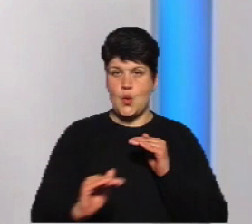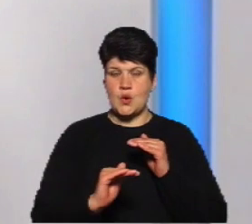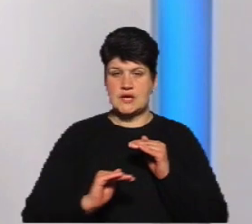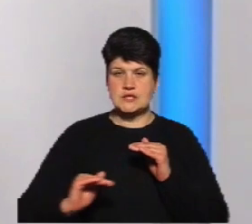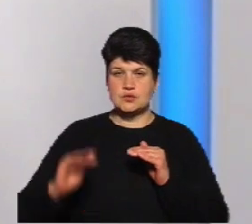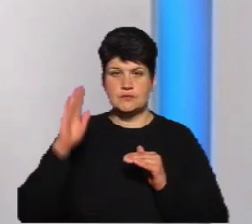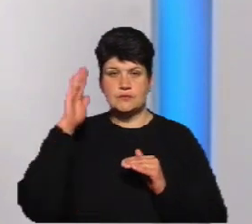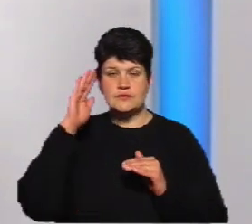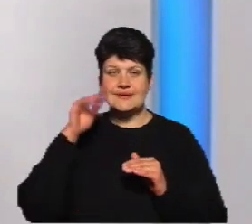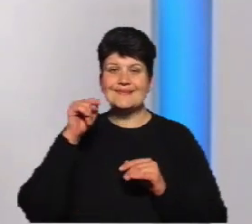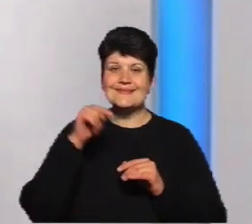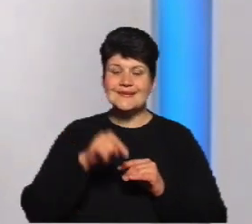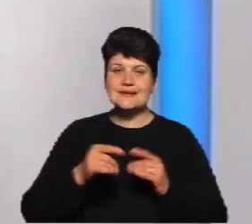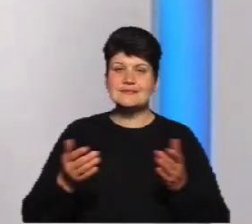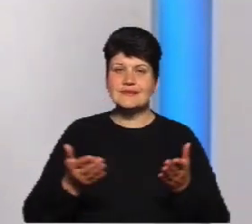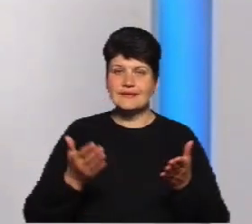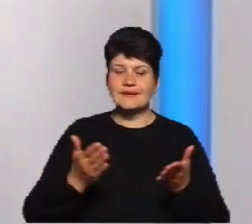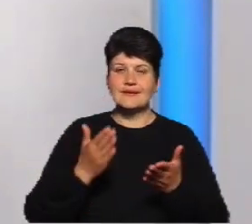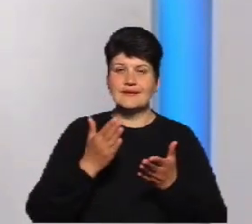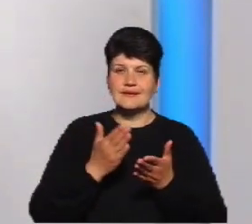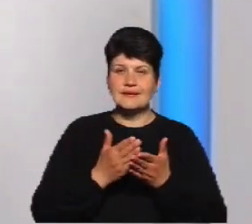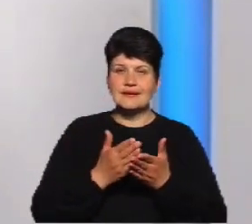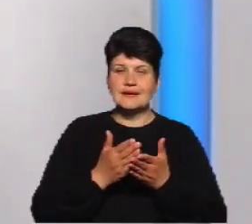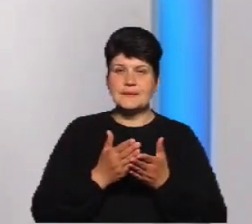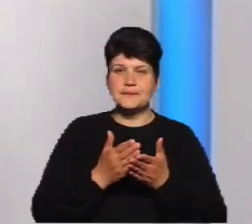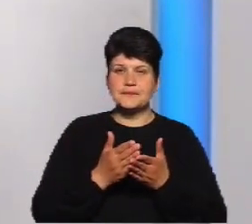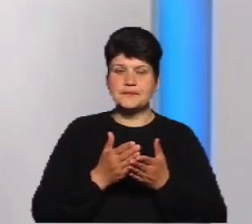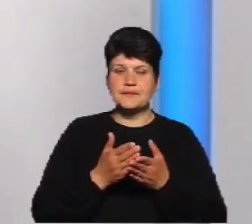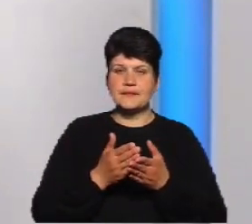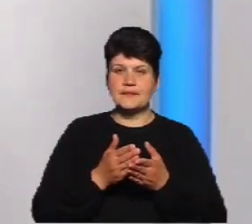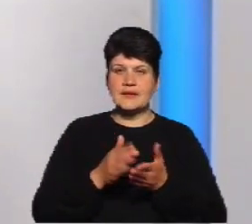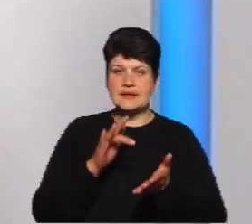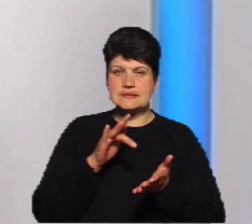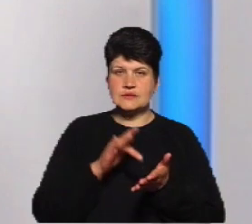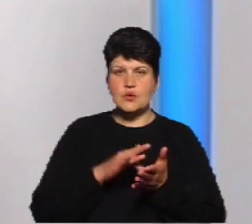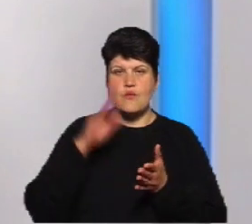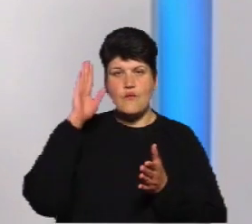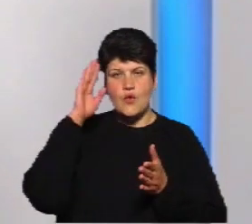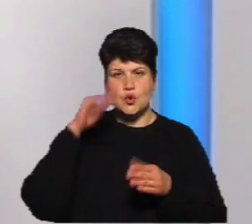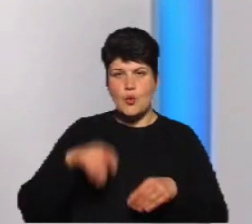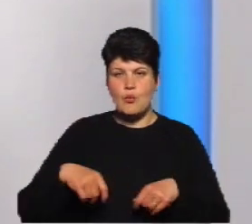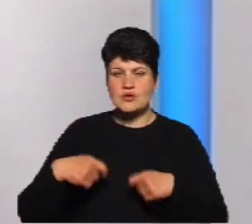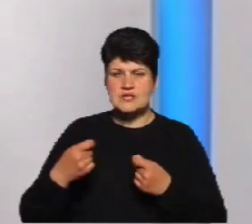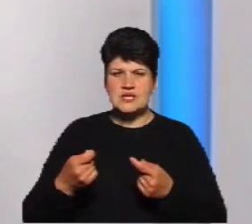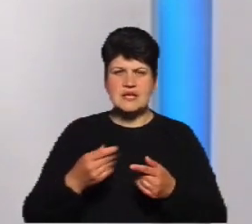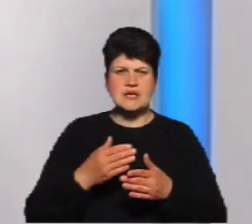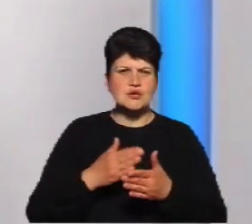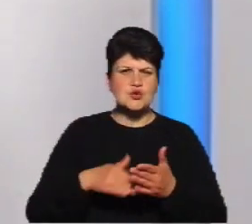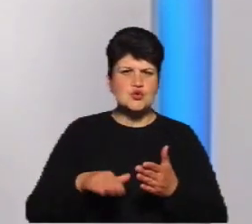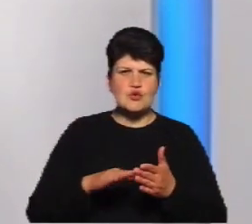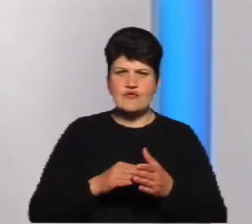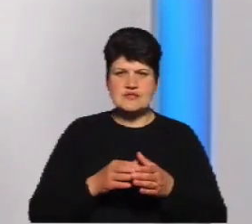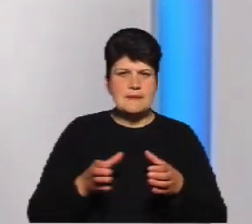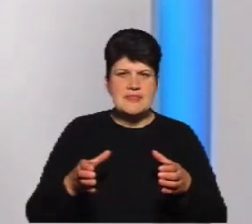ті, з яких йде децентралізоване водопостачання, зовсім не ізольовані